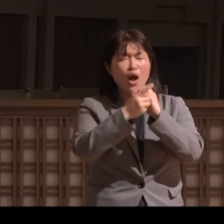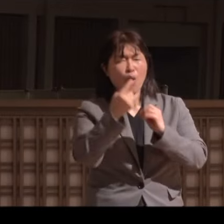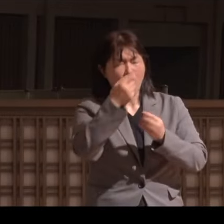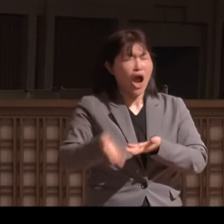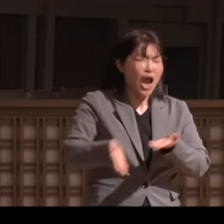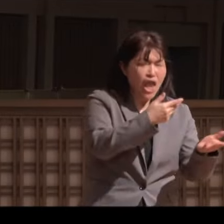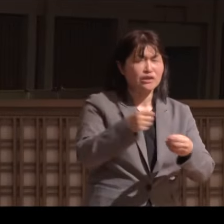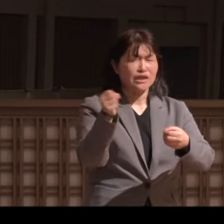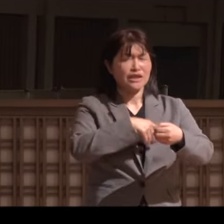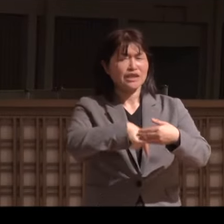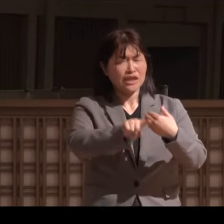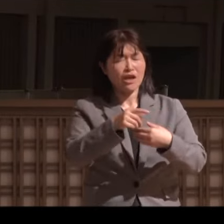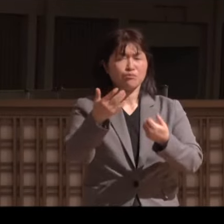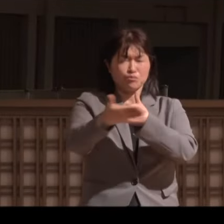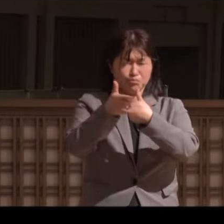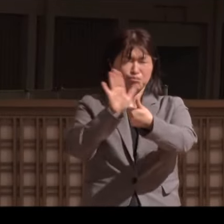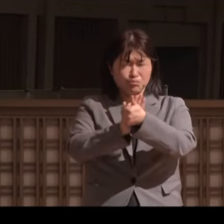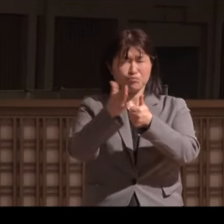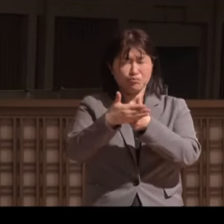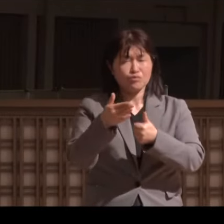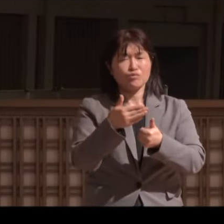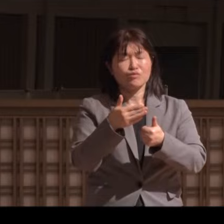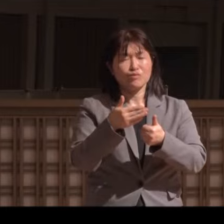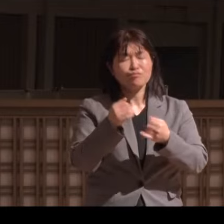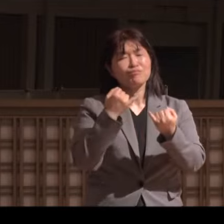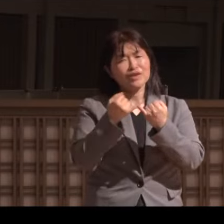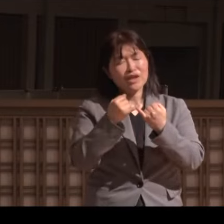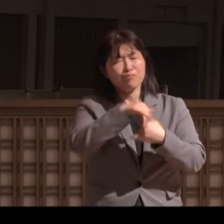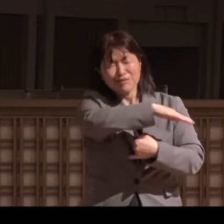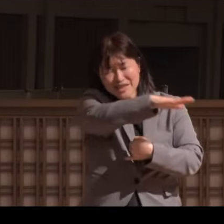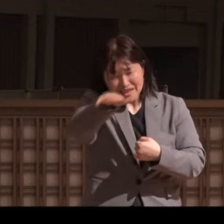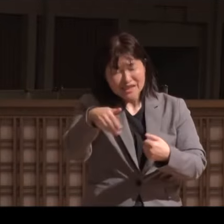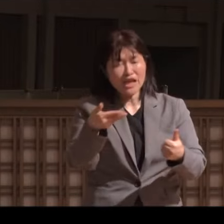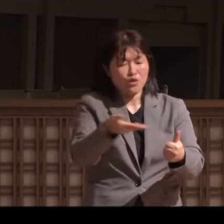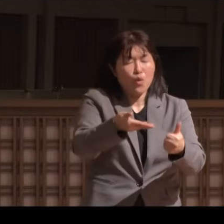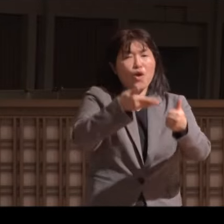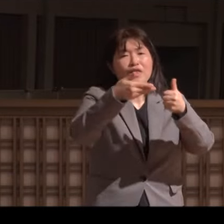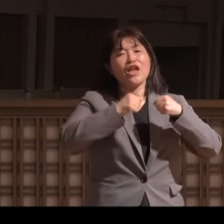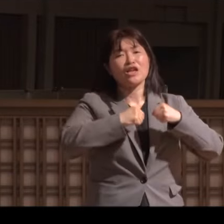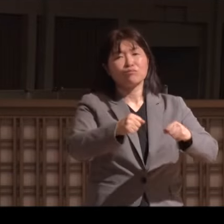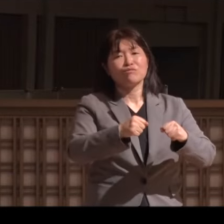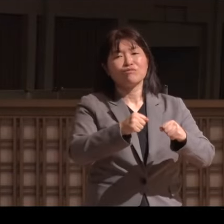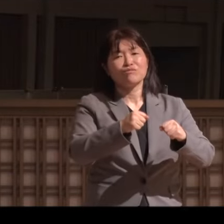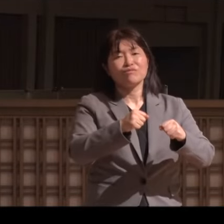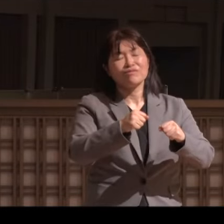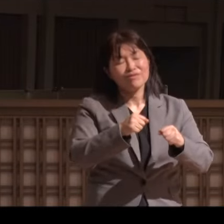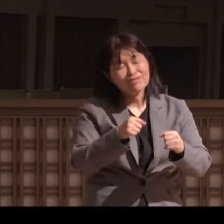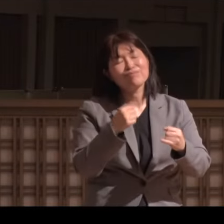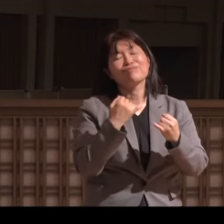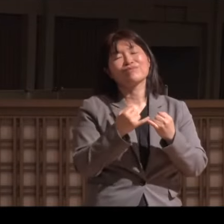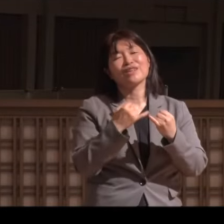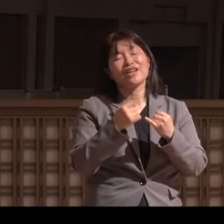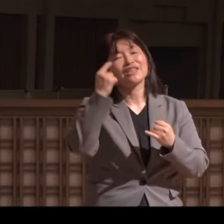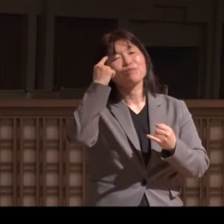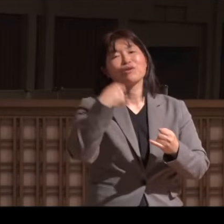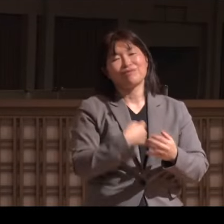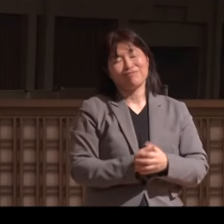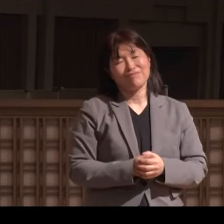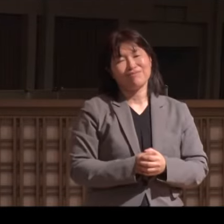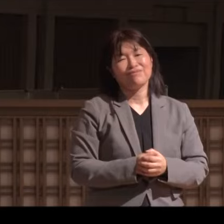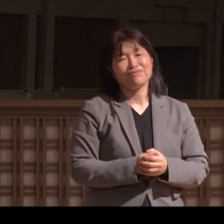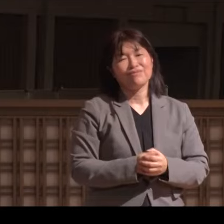買い物しておくねってみんなでこう助け合えてみんなでこう子育てをしているような感覚になっていますあのなの